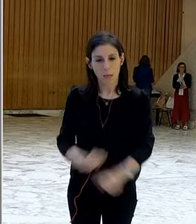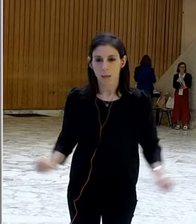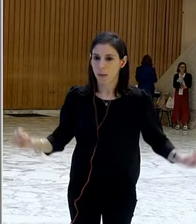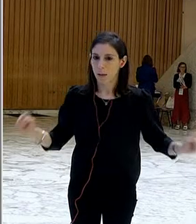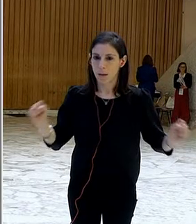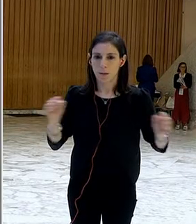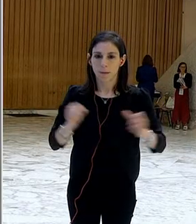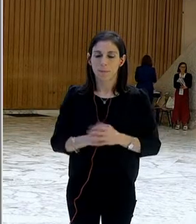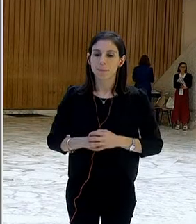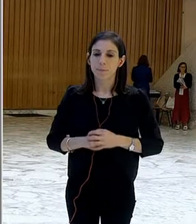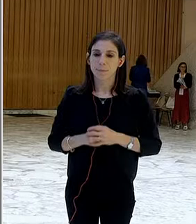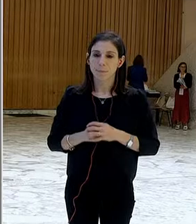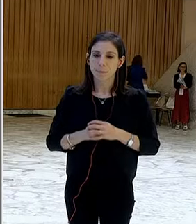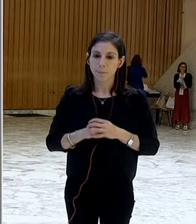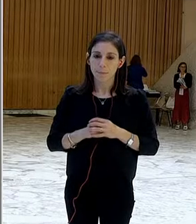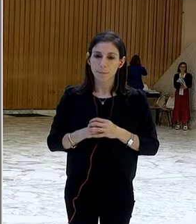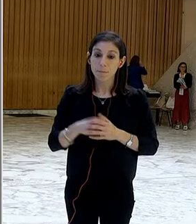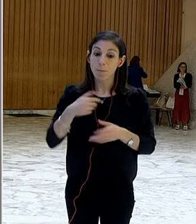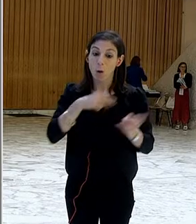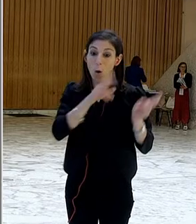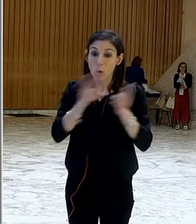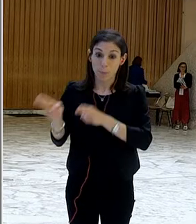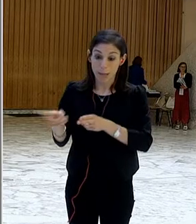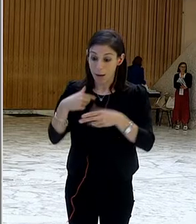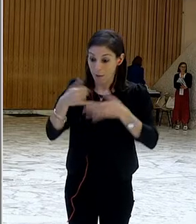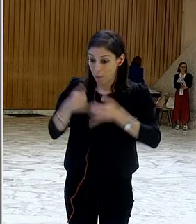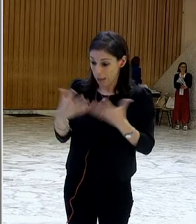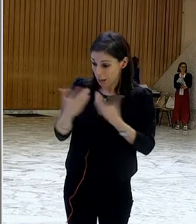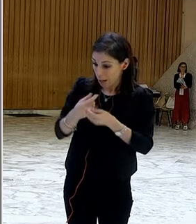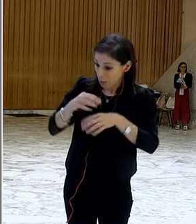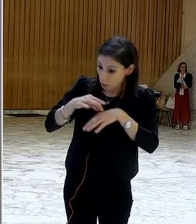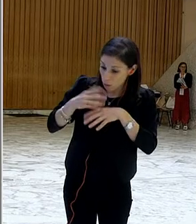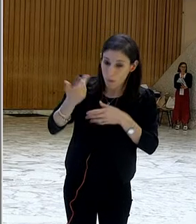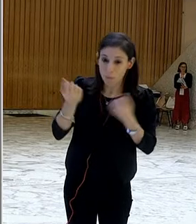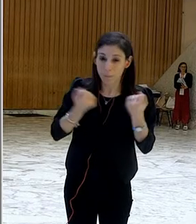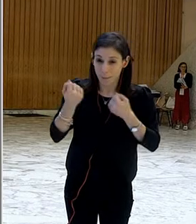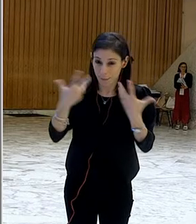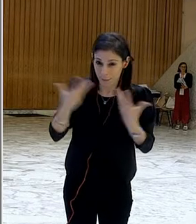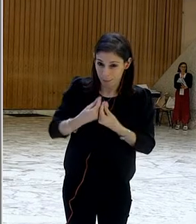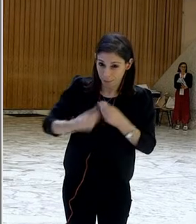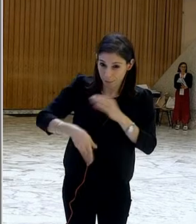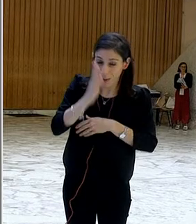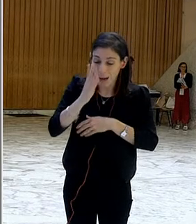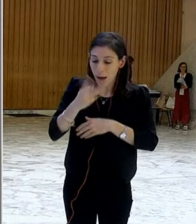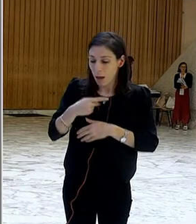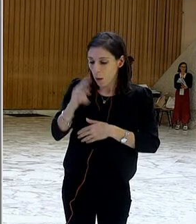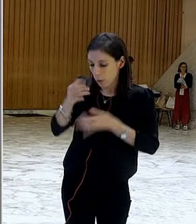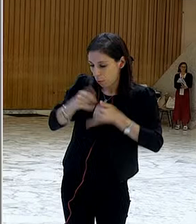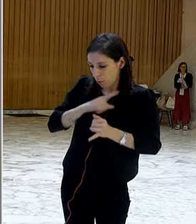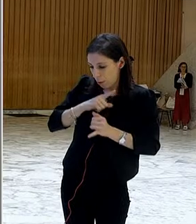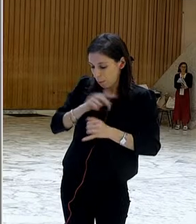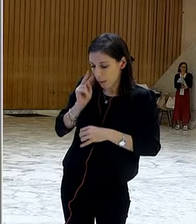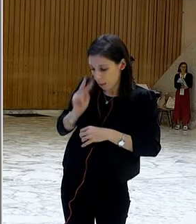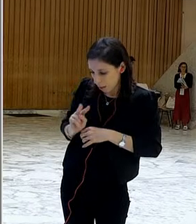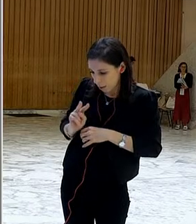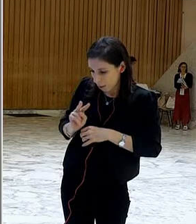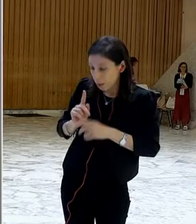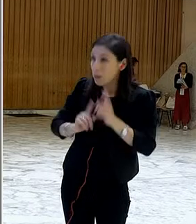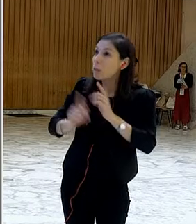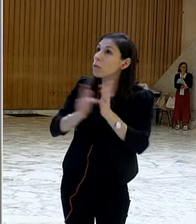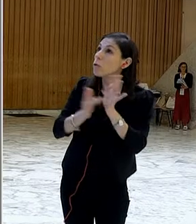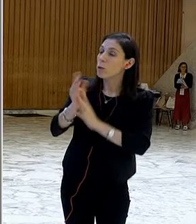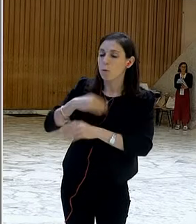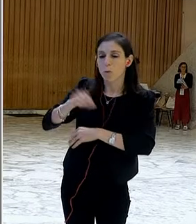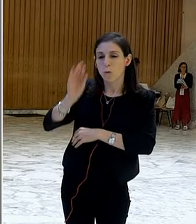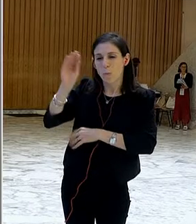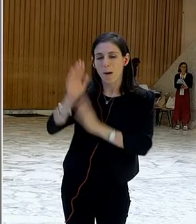l'hôpital, je regardais l'enfant et je le demandais encore à Jésus en lui disant, « Jésus, si tu me